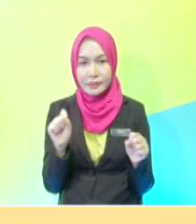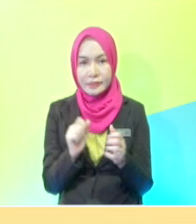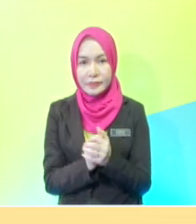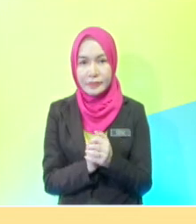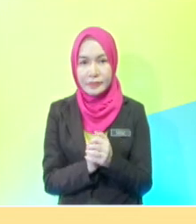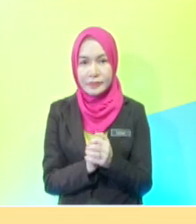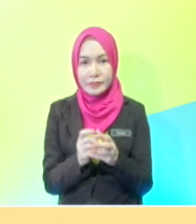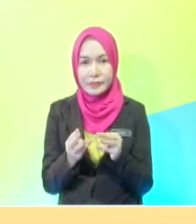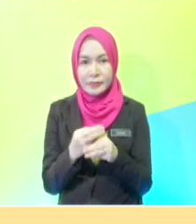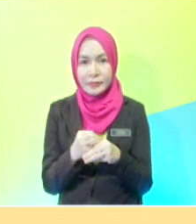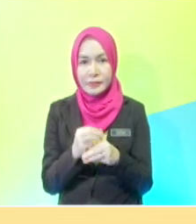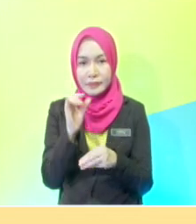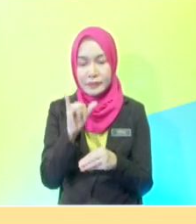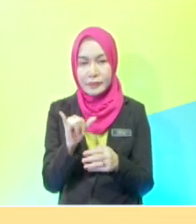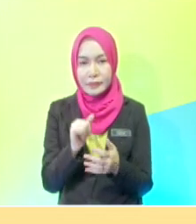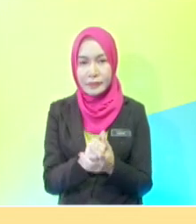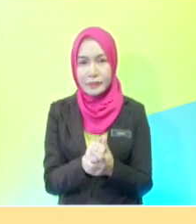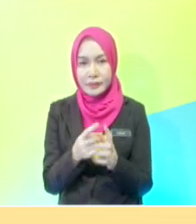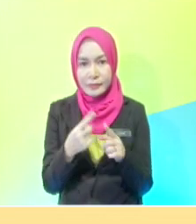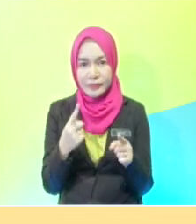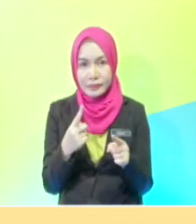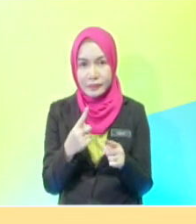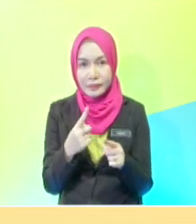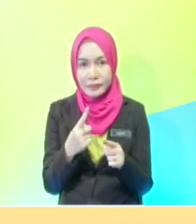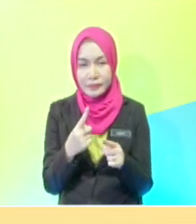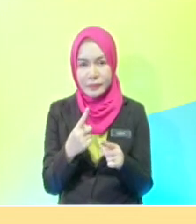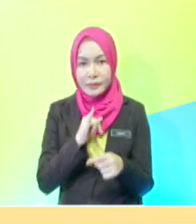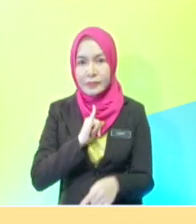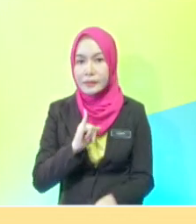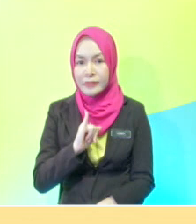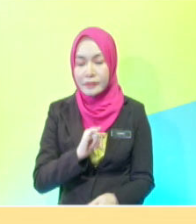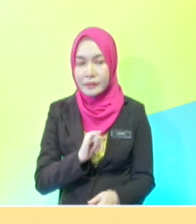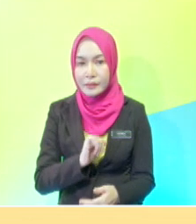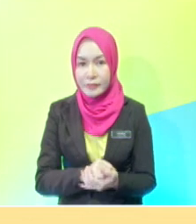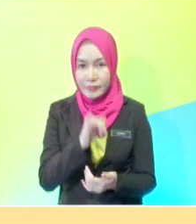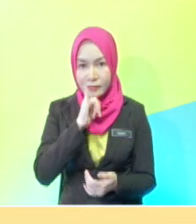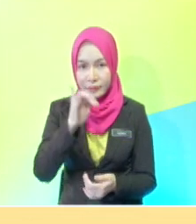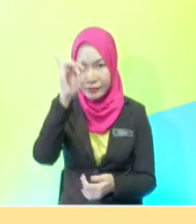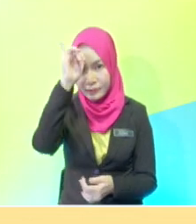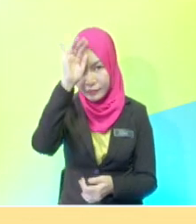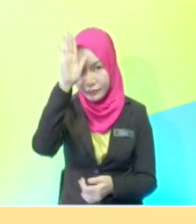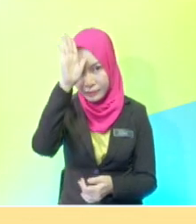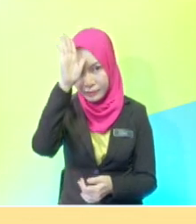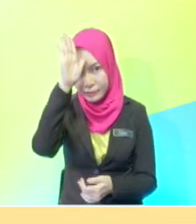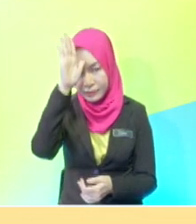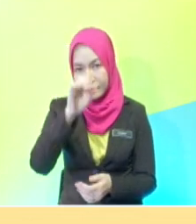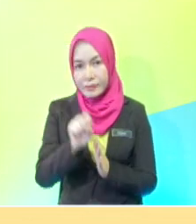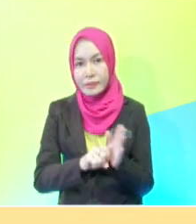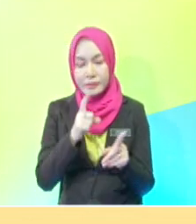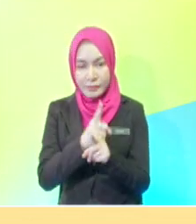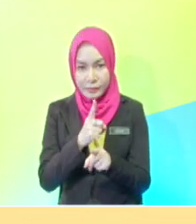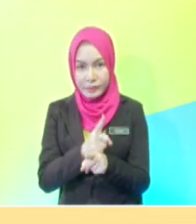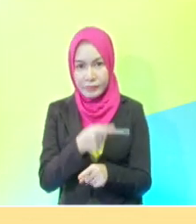berkaitan dengan identity Ibu baku sebenarnya Oke atau kita mengesan pesaki penyakit genetik